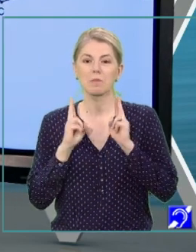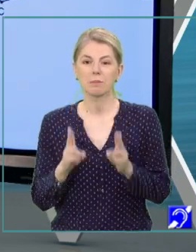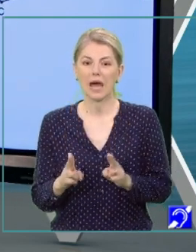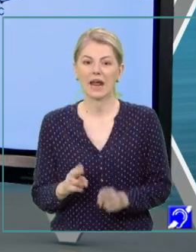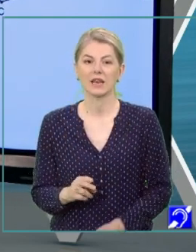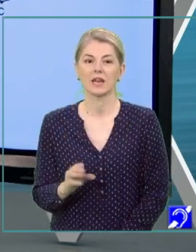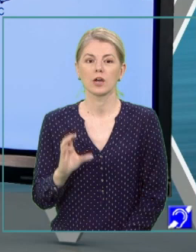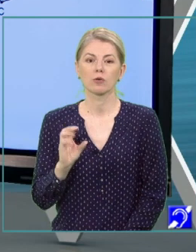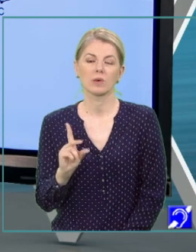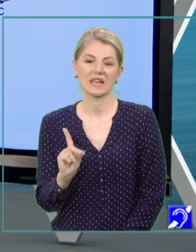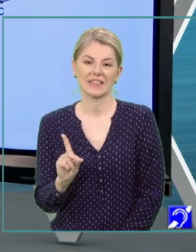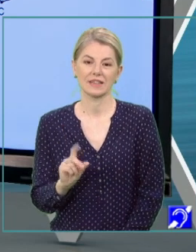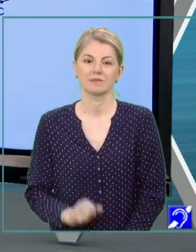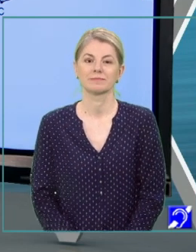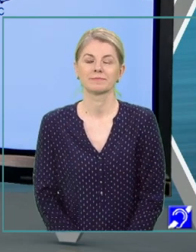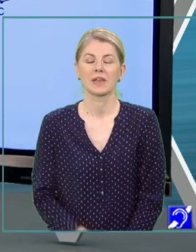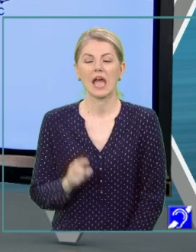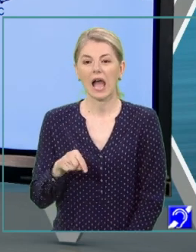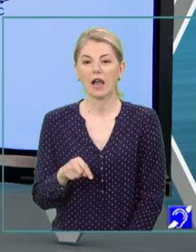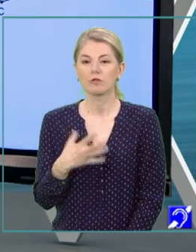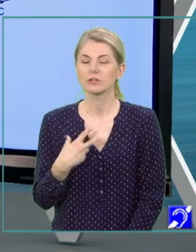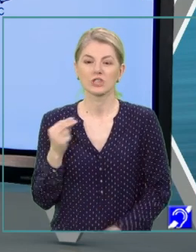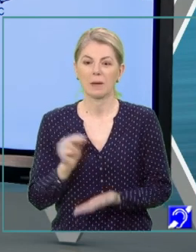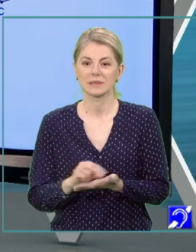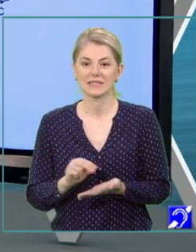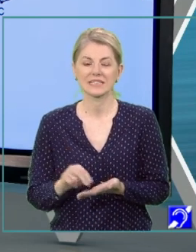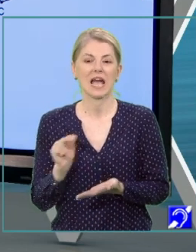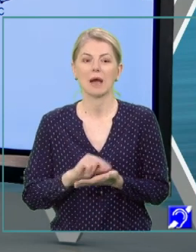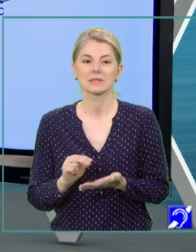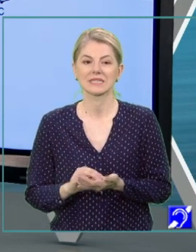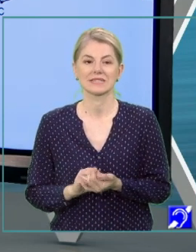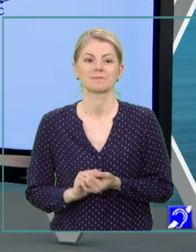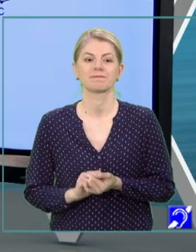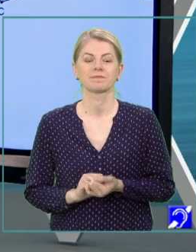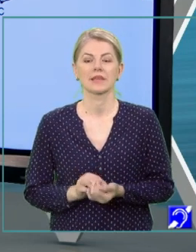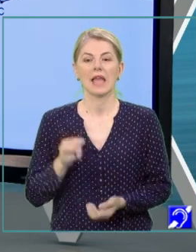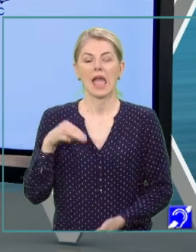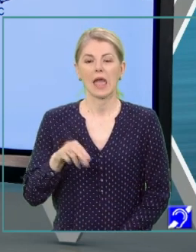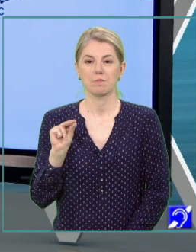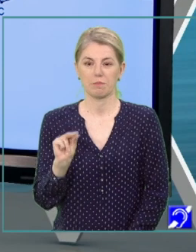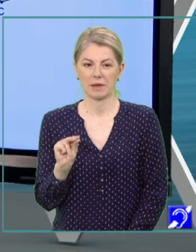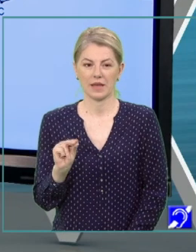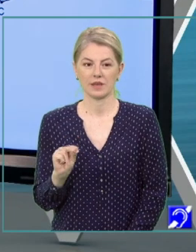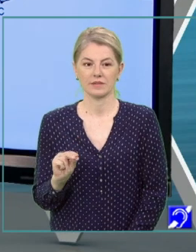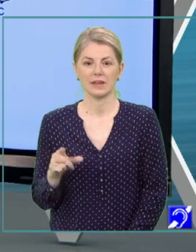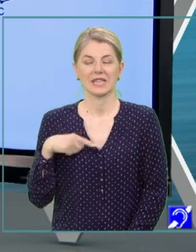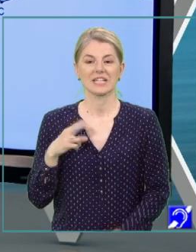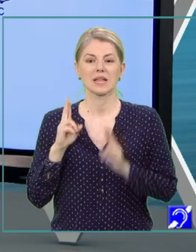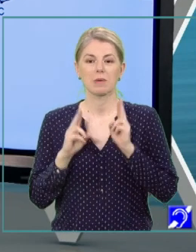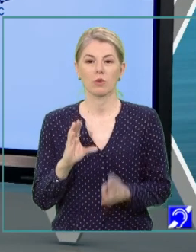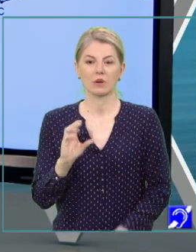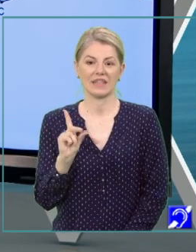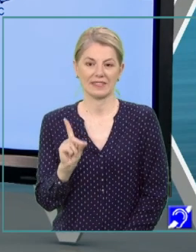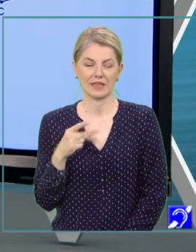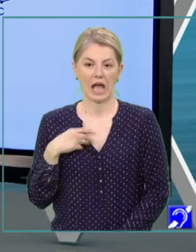cu CD. Și acum iată ce am scris. Am scris așa, dragii mei. MP e paralel cu CD,